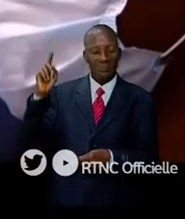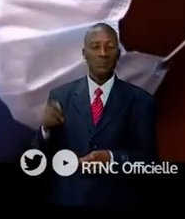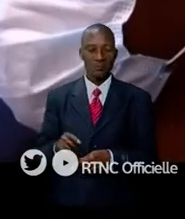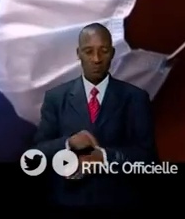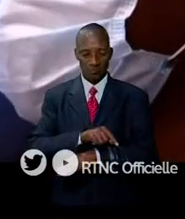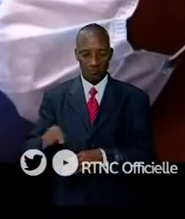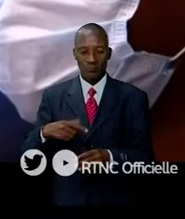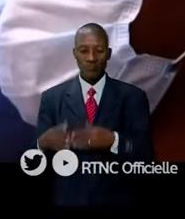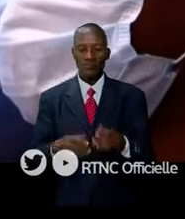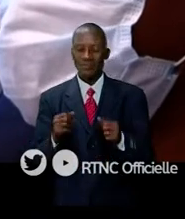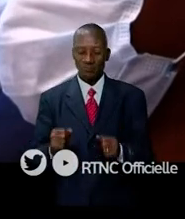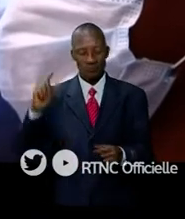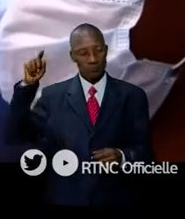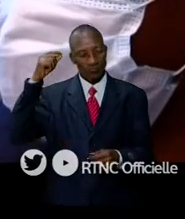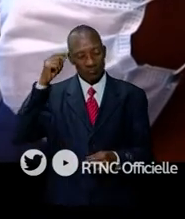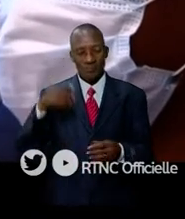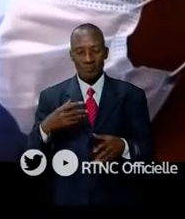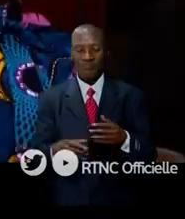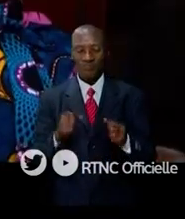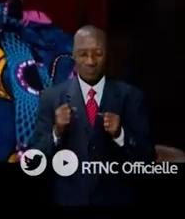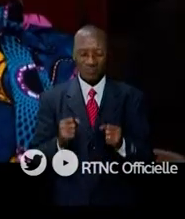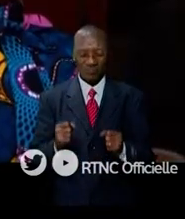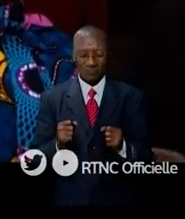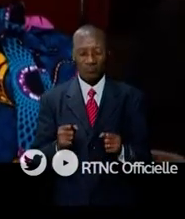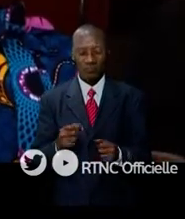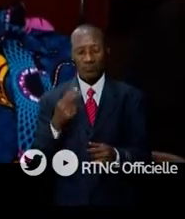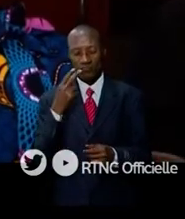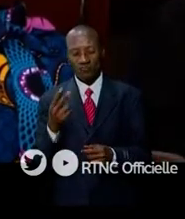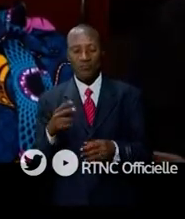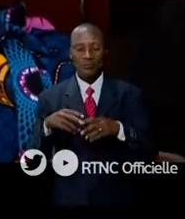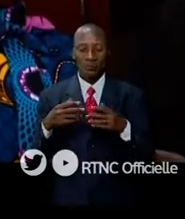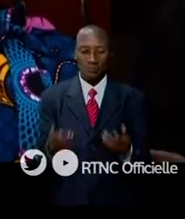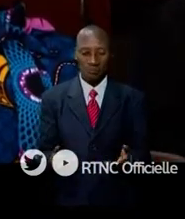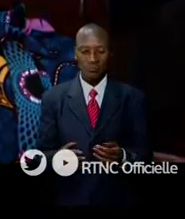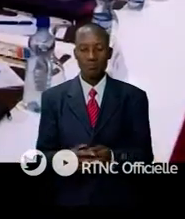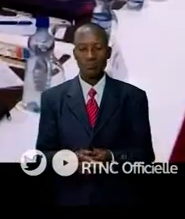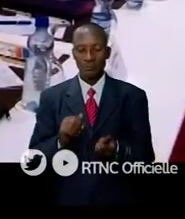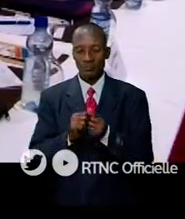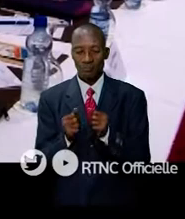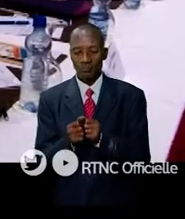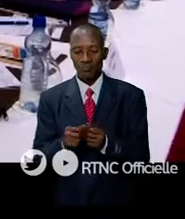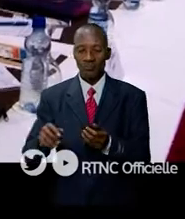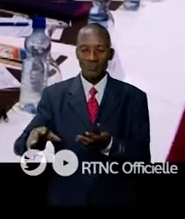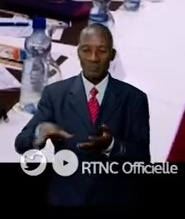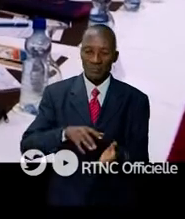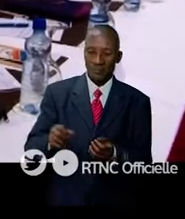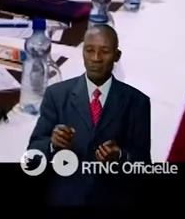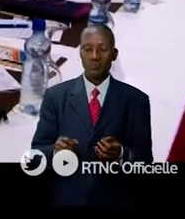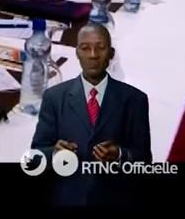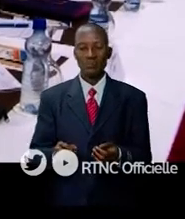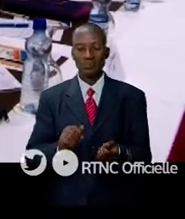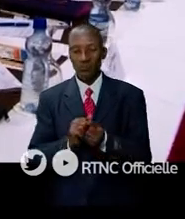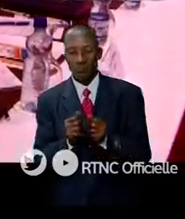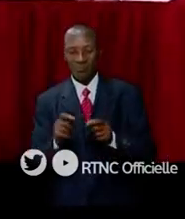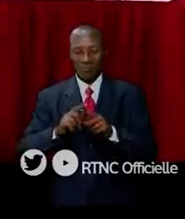fournis par les gouvernements qui sont en train de voir comment, via le Parlement, criminaliser de façon sérieuse ces questions de traite